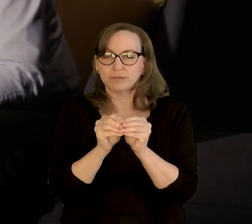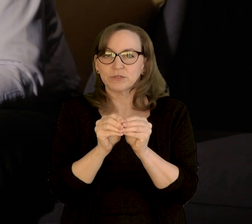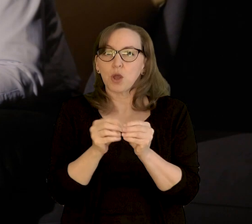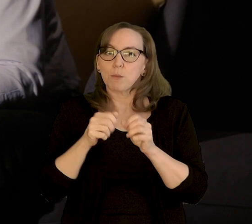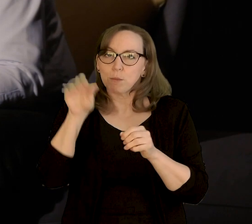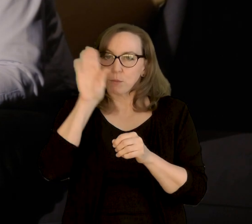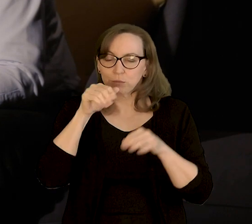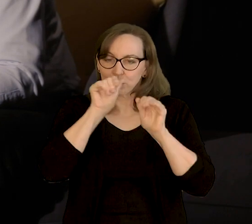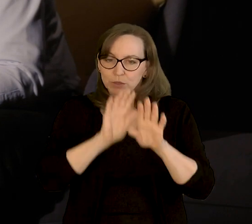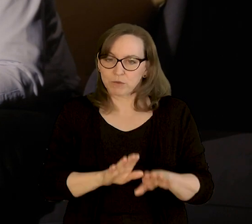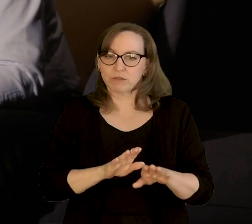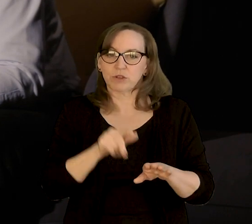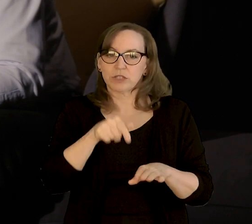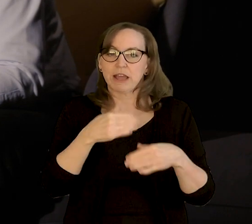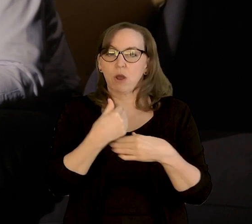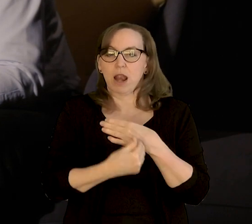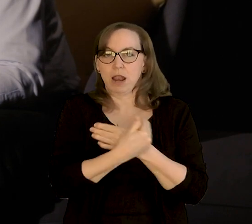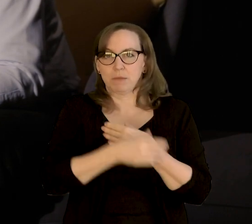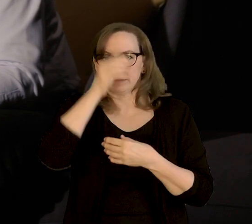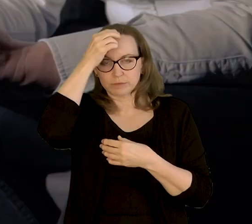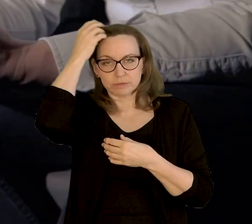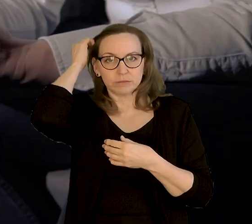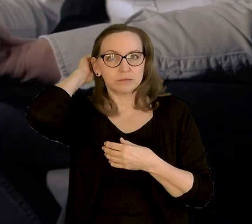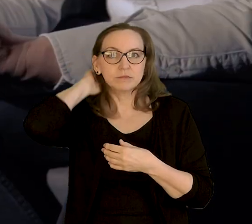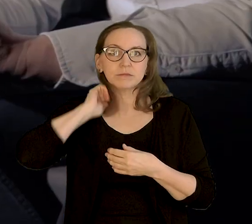o błogosławieństwo tego chleba.